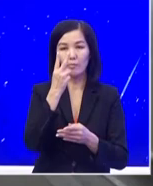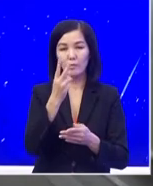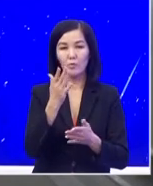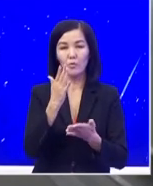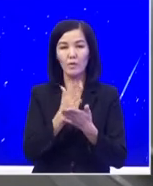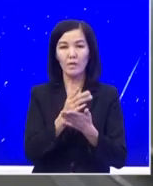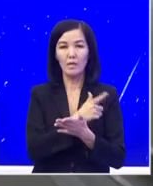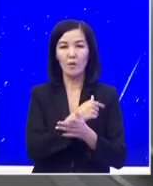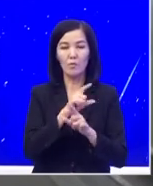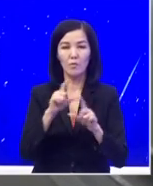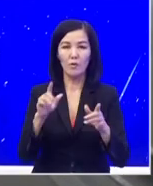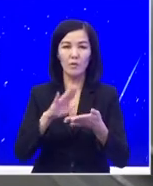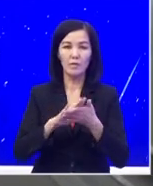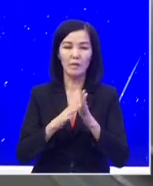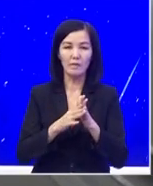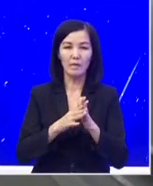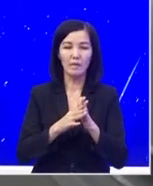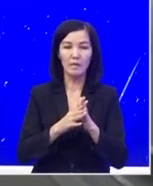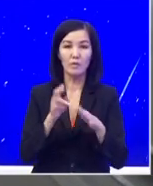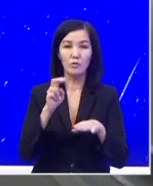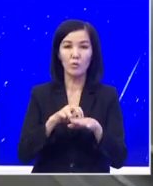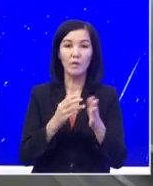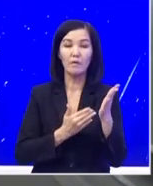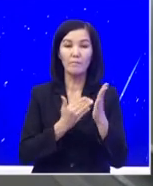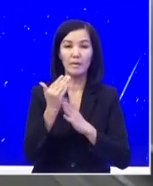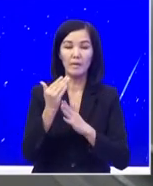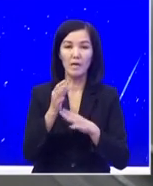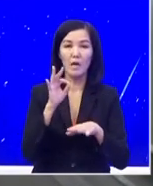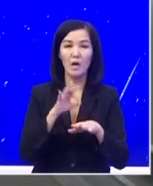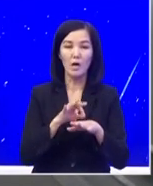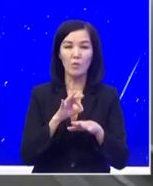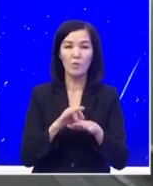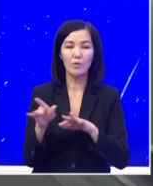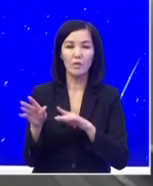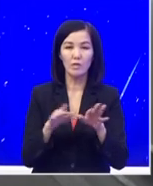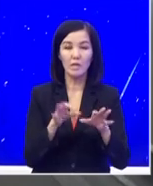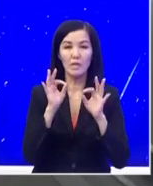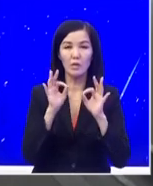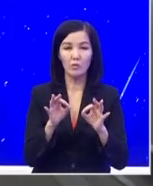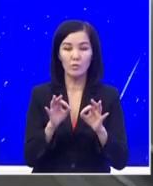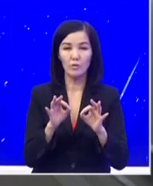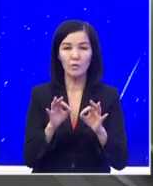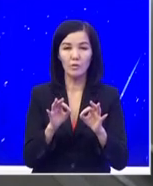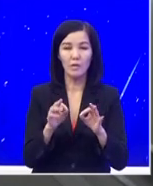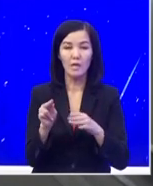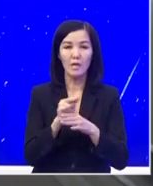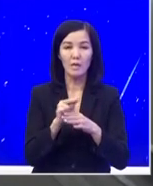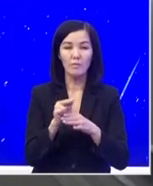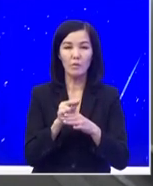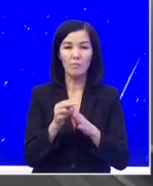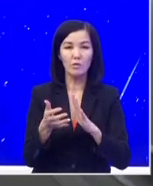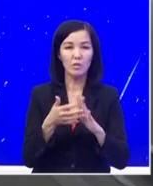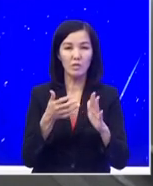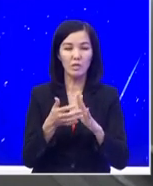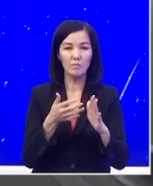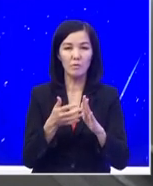аурухана әлеуеті дәрігерлер біліктілігіне жоғары баға берер едім. Індетпен күрестің шаралары дұрыс жолға қойылған. Емдеу бойынша